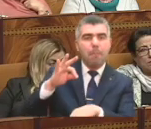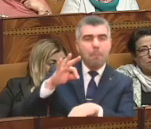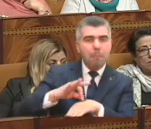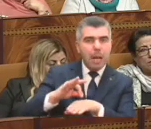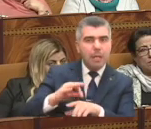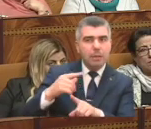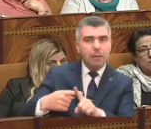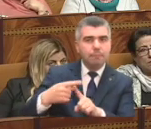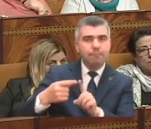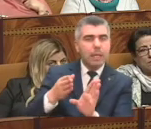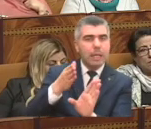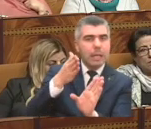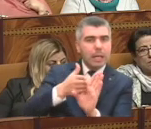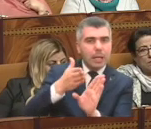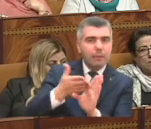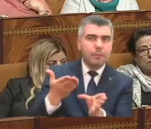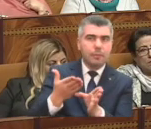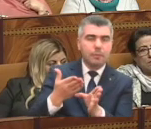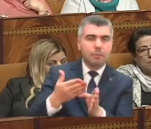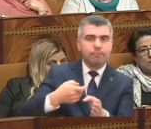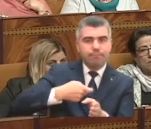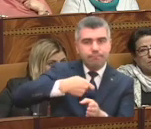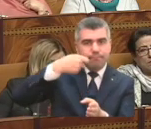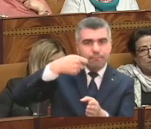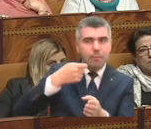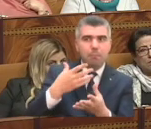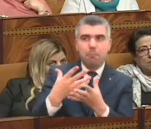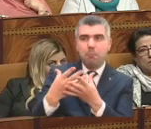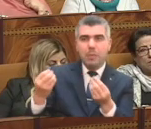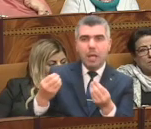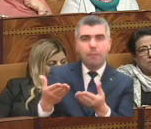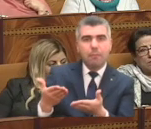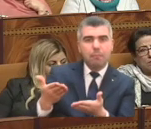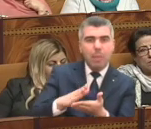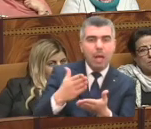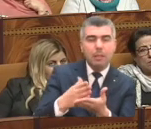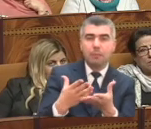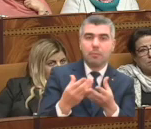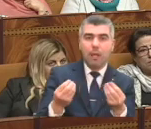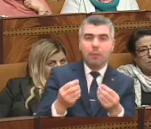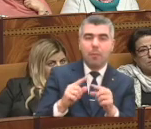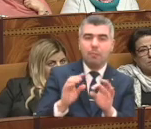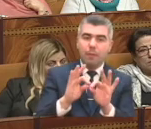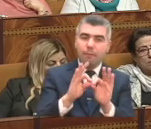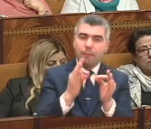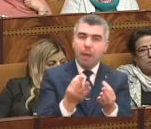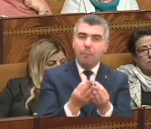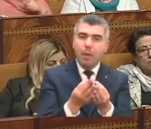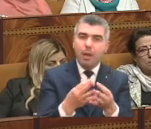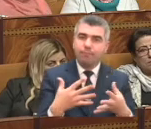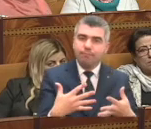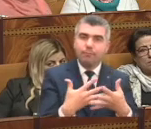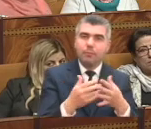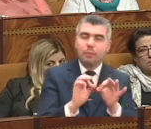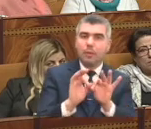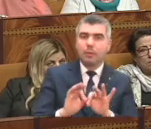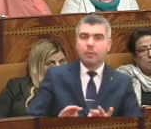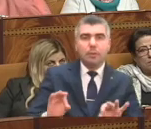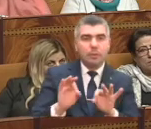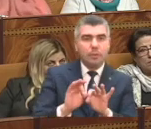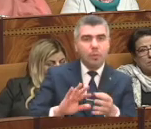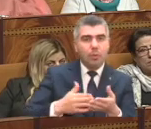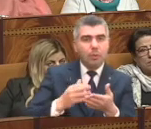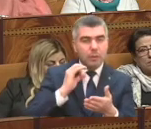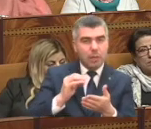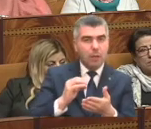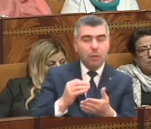الأمراض النفسية، الانتحار بصفة عامة، تفكك الأسر المغربية. وهادشي راه كيأثر بزاف على السلم